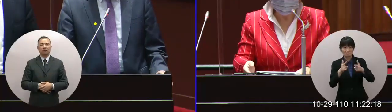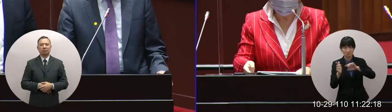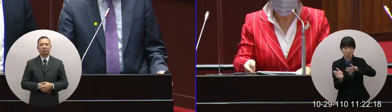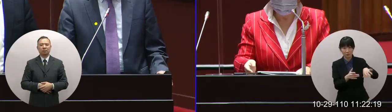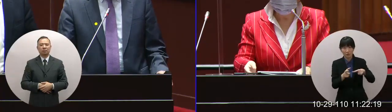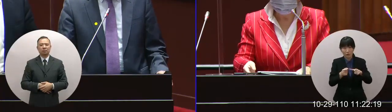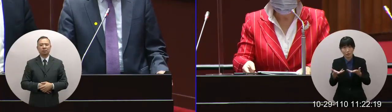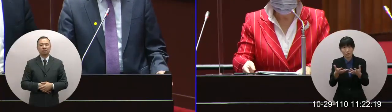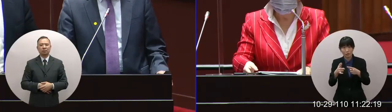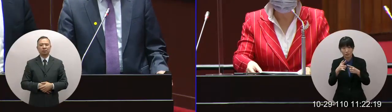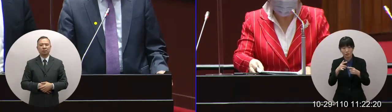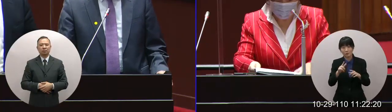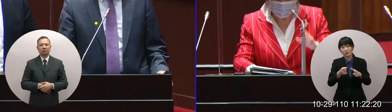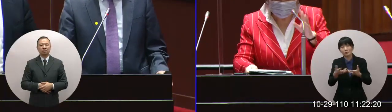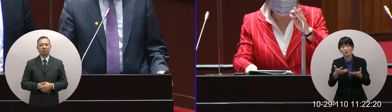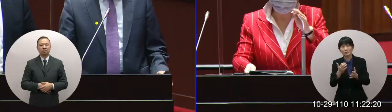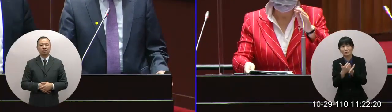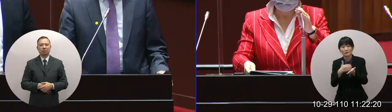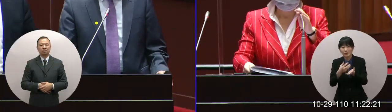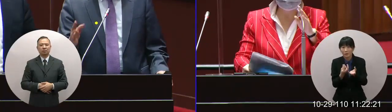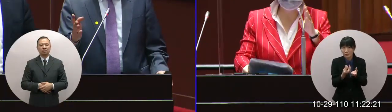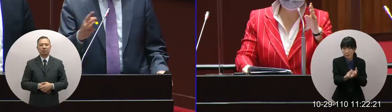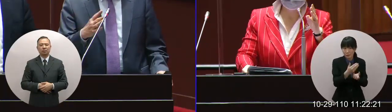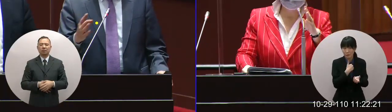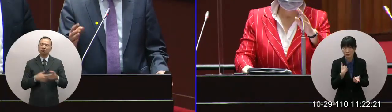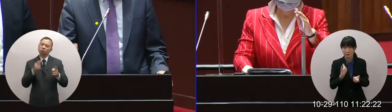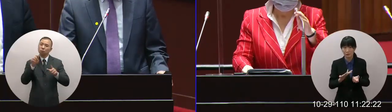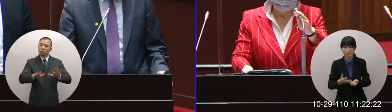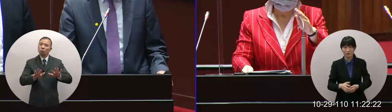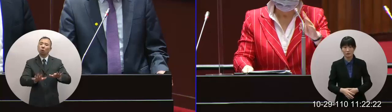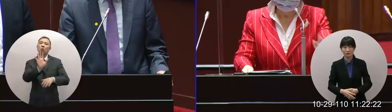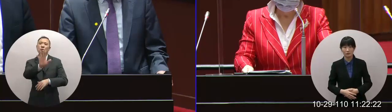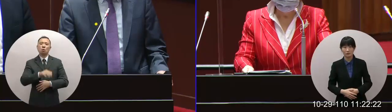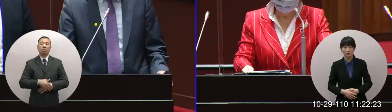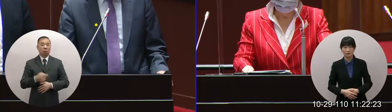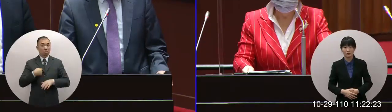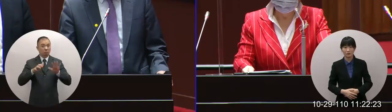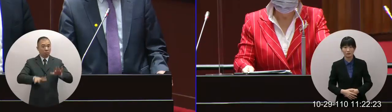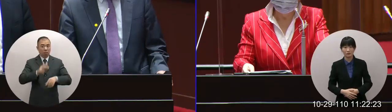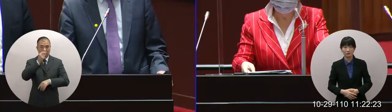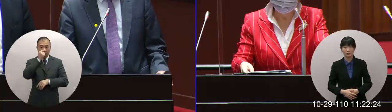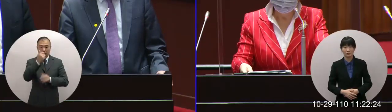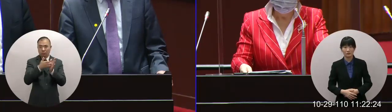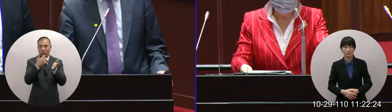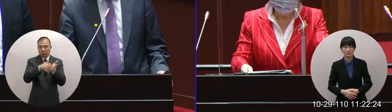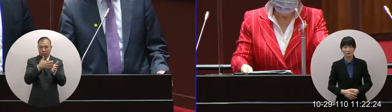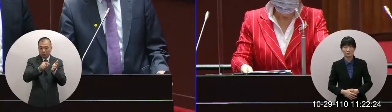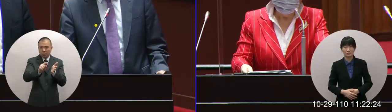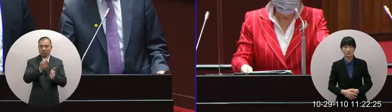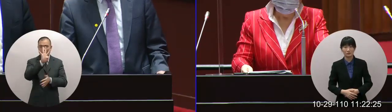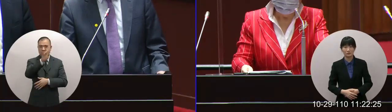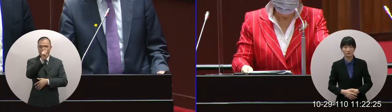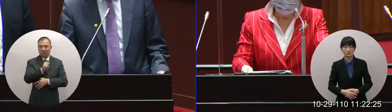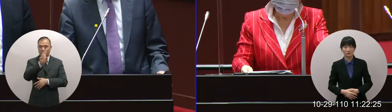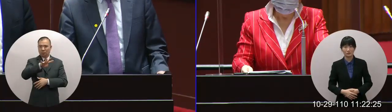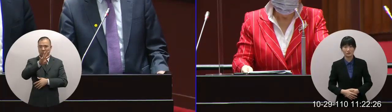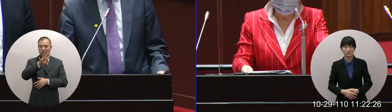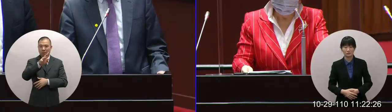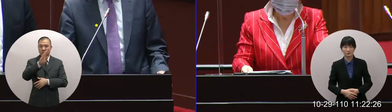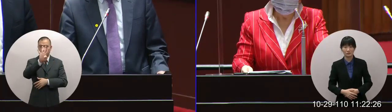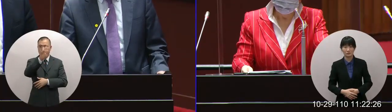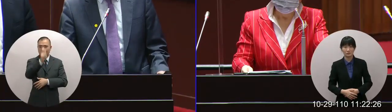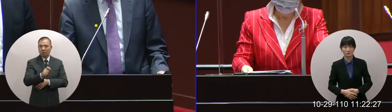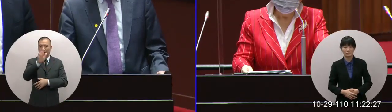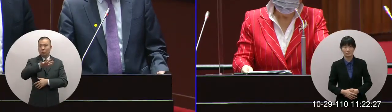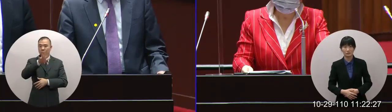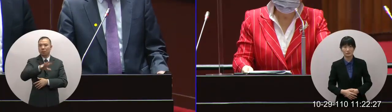算。OK， 好，现在 特别预算就现在有啊。我们现在特别预算准备编列4亿5千万来因应这个